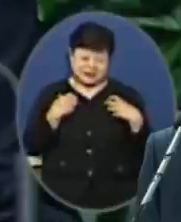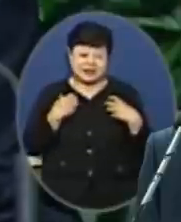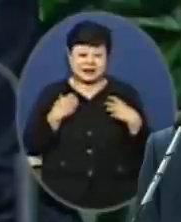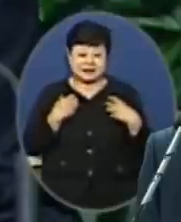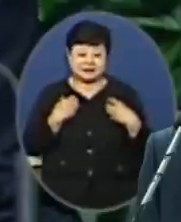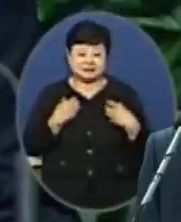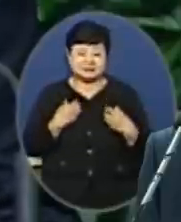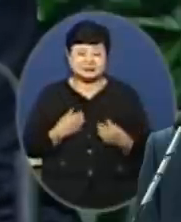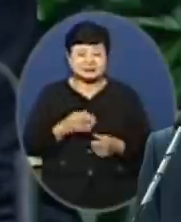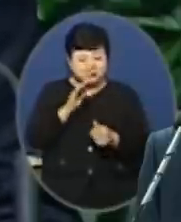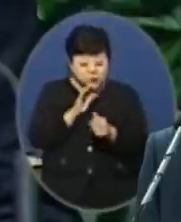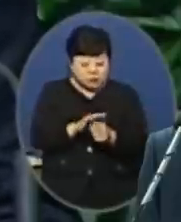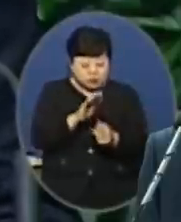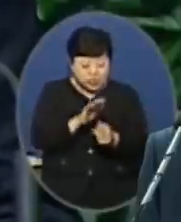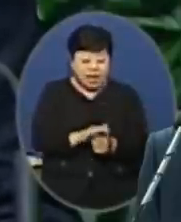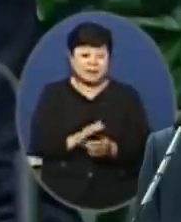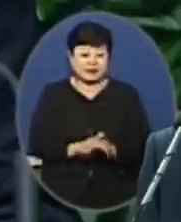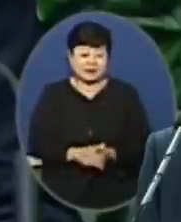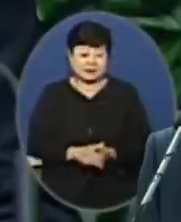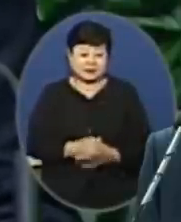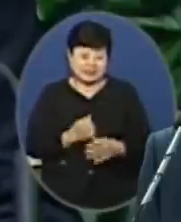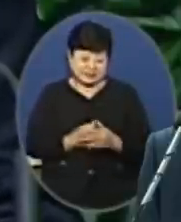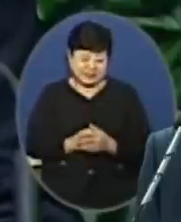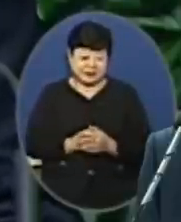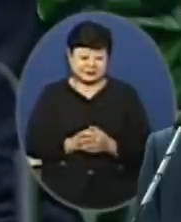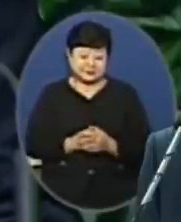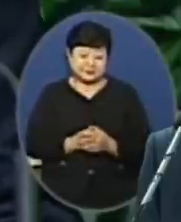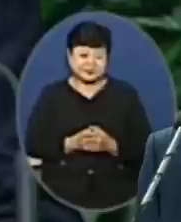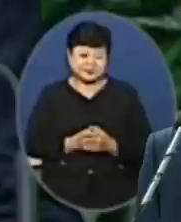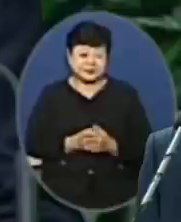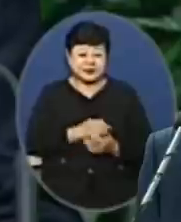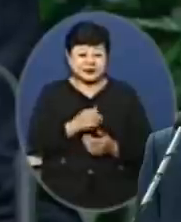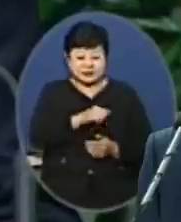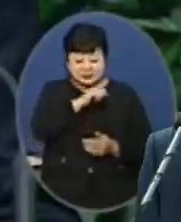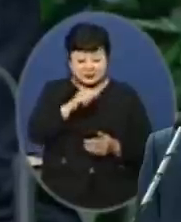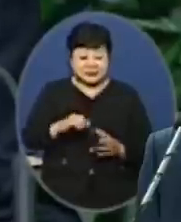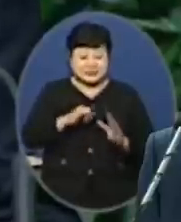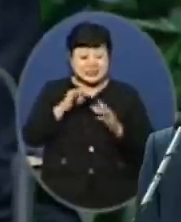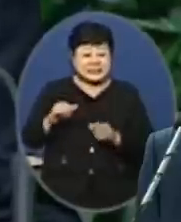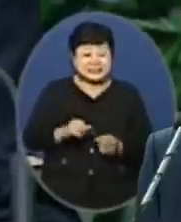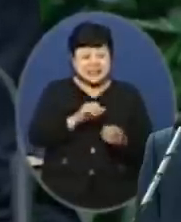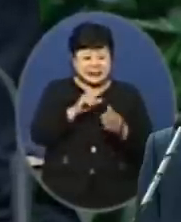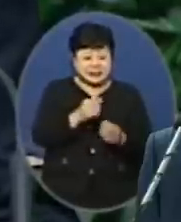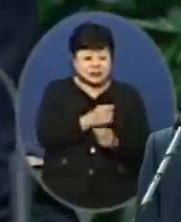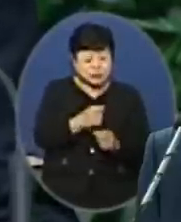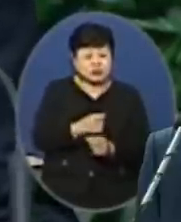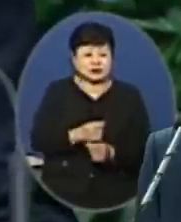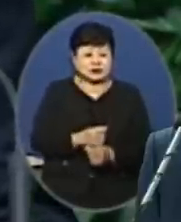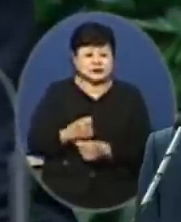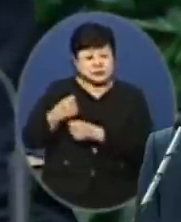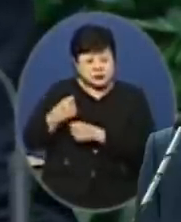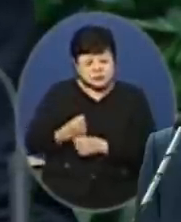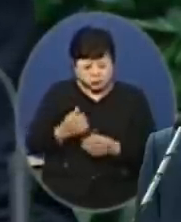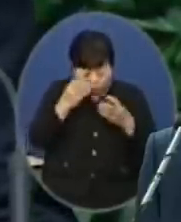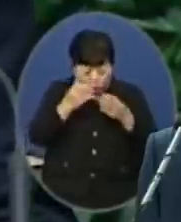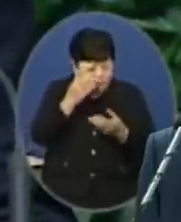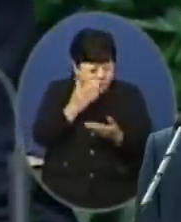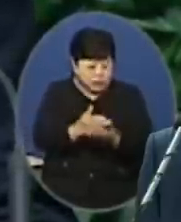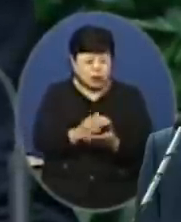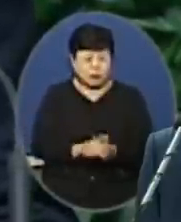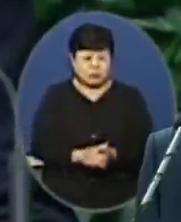책임져 주겠다는 것입니다. 그러므로 우리는 이 세상에 살면서 수고하고 무거운 짐을 짊어지고 고통하지